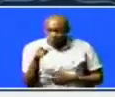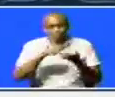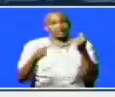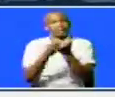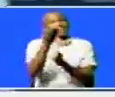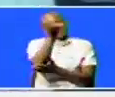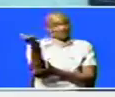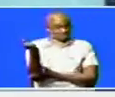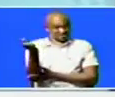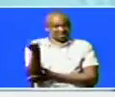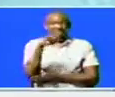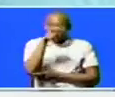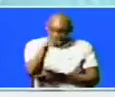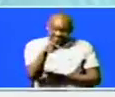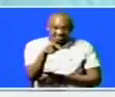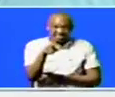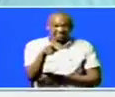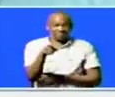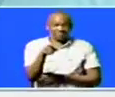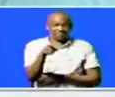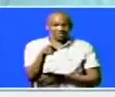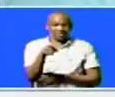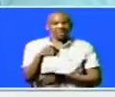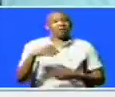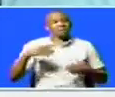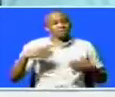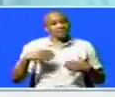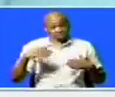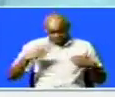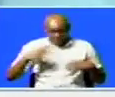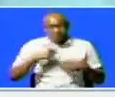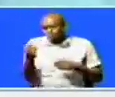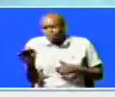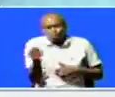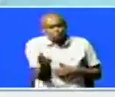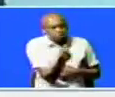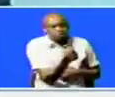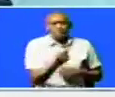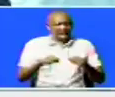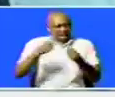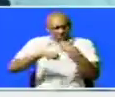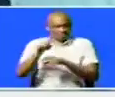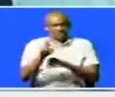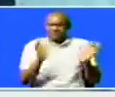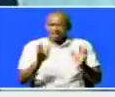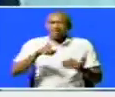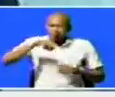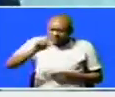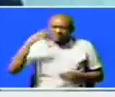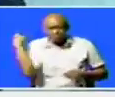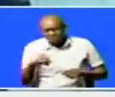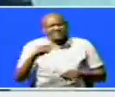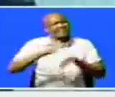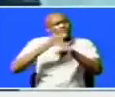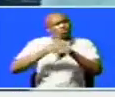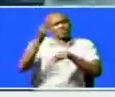yanafanyika haifanyiwi na wananchi wadogo. Usiende ukaguze mtikuyu